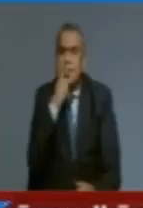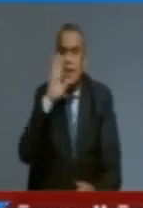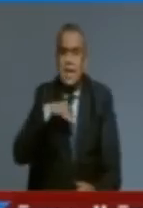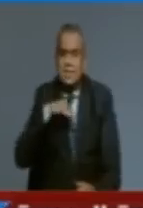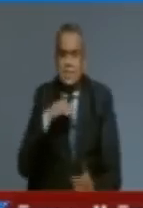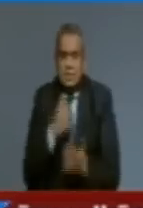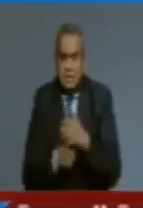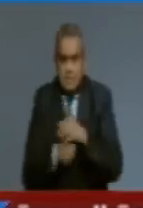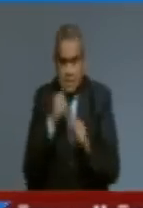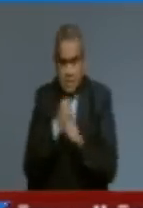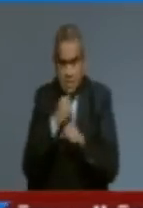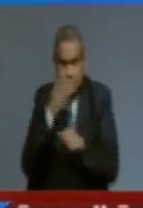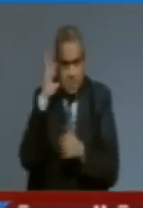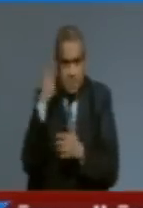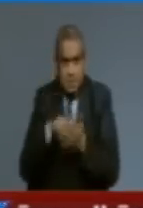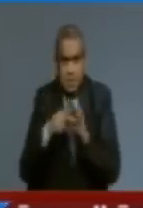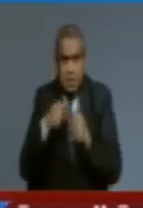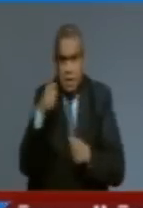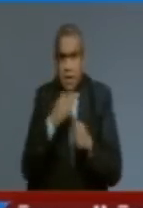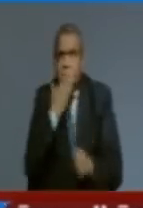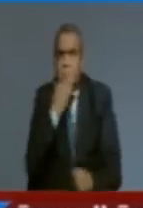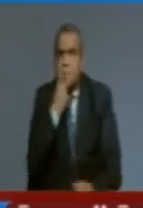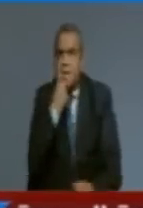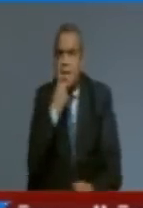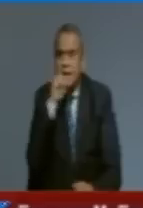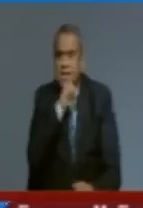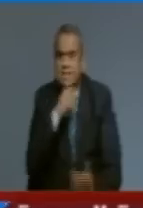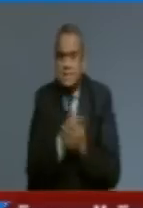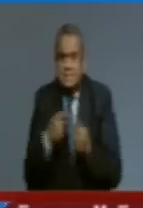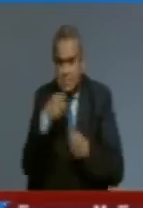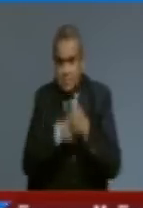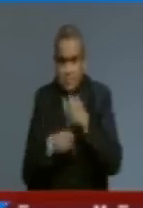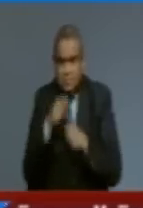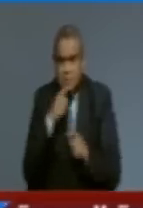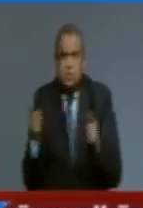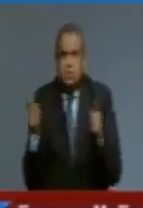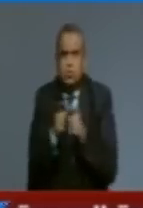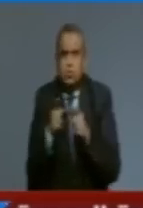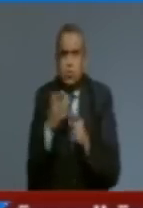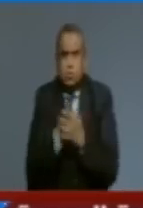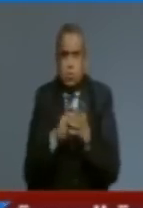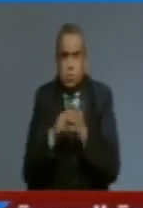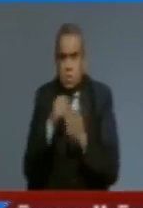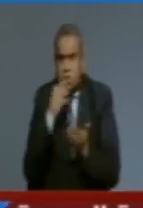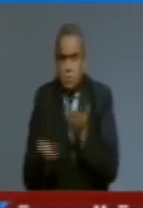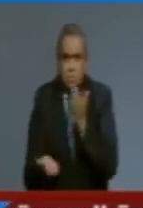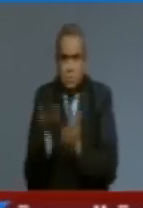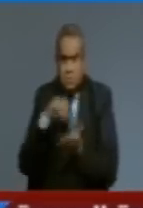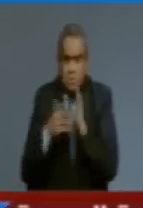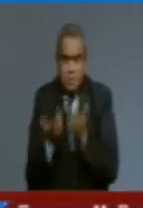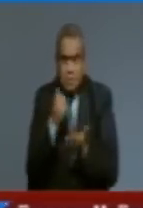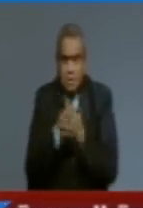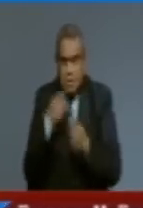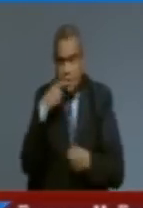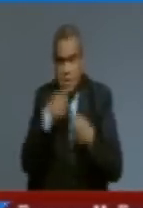فإن مكانة اقتصادات دول بريكس مرموق، ولا يمكن مقارناته حتى مع اقتصادات